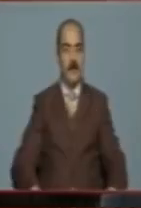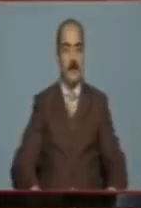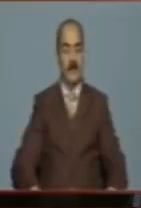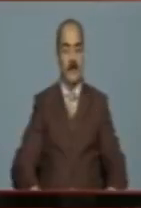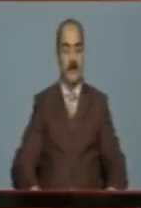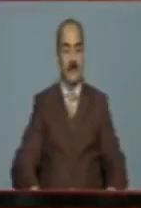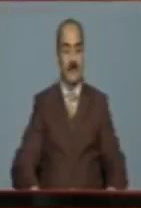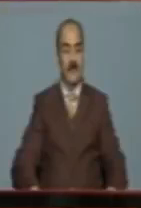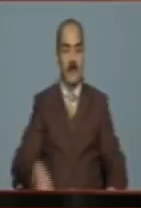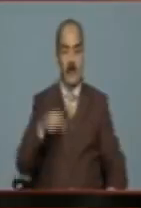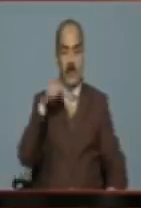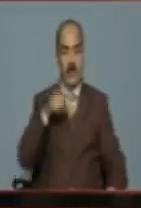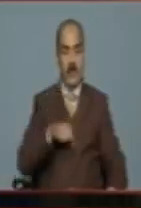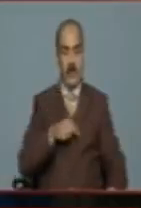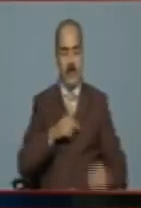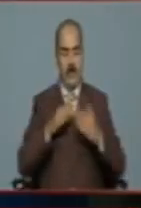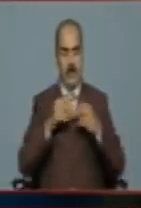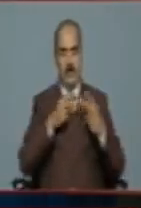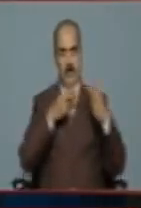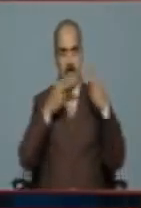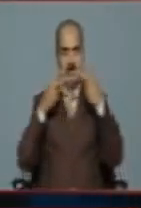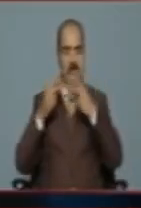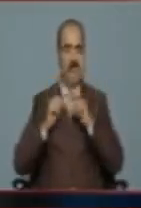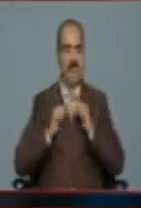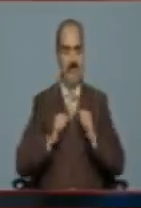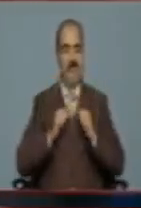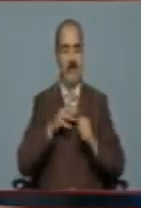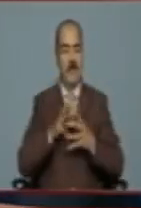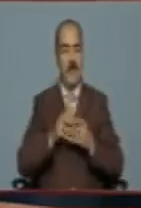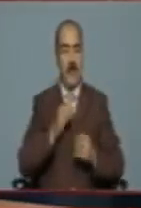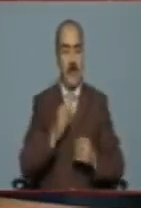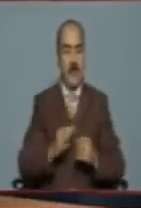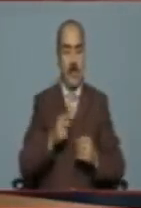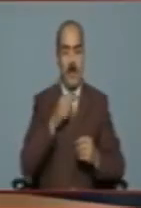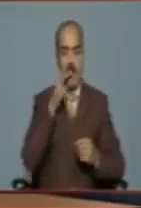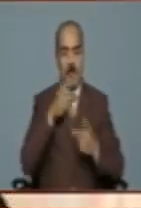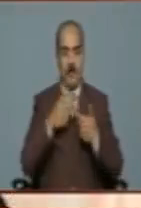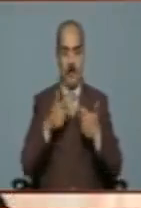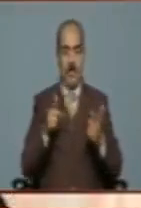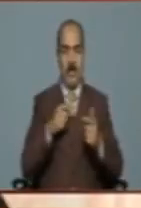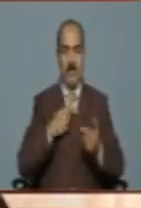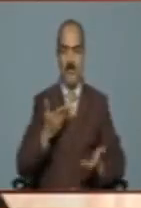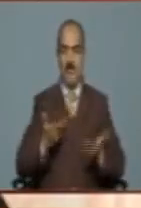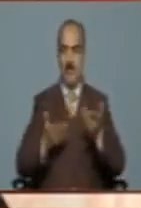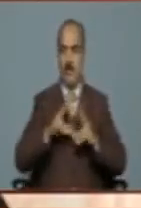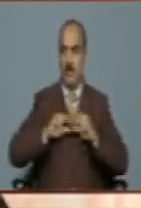في هذا اليوم التاريخي الذي نجني فيه ثمرة الديمقراطية في بلادنا